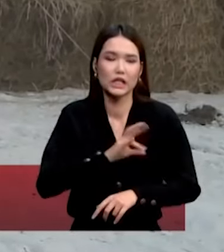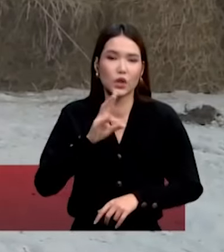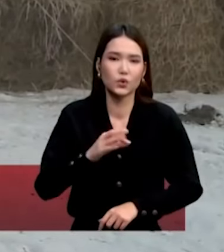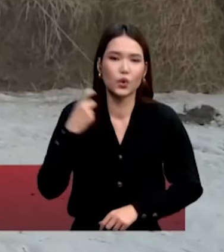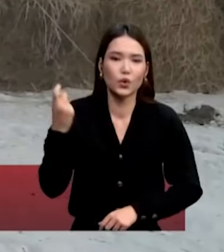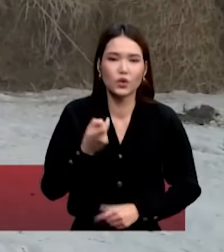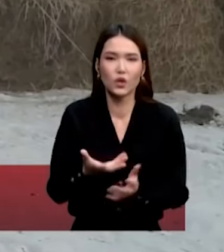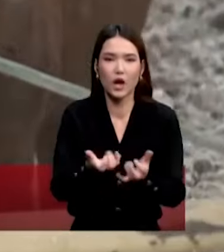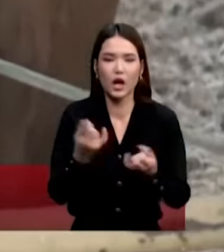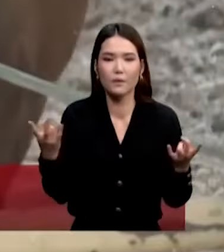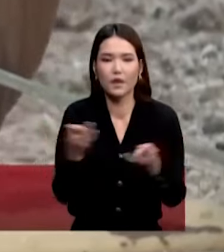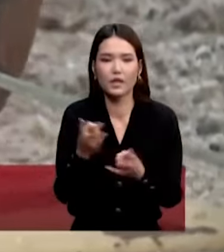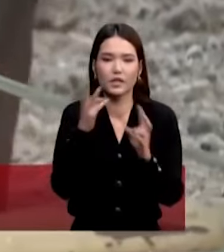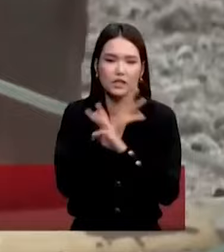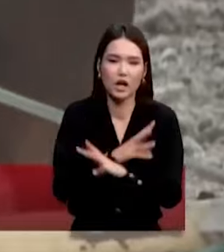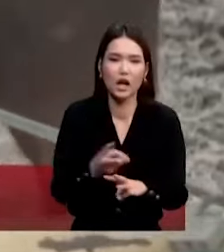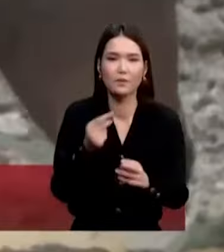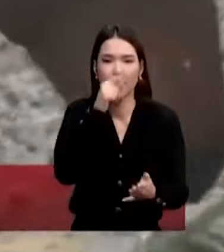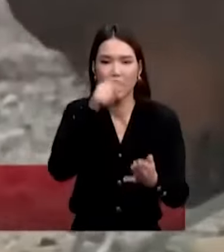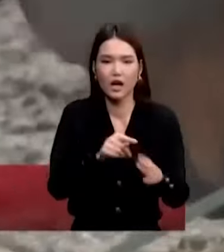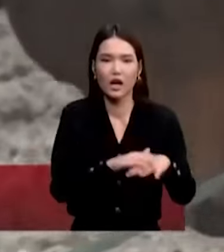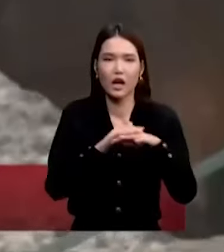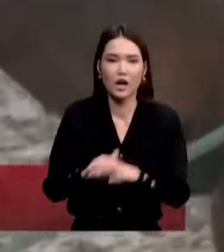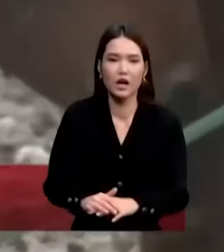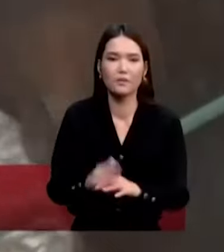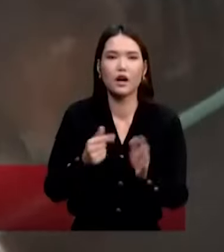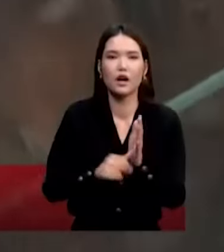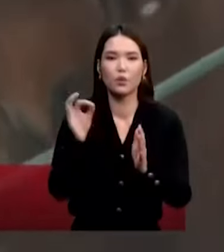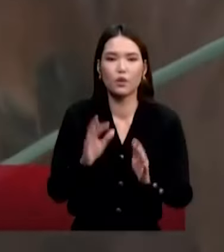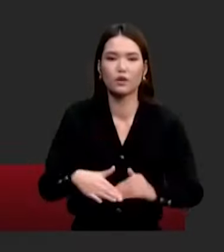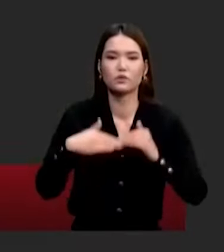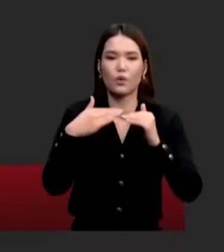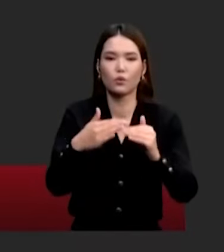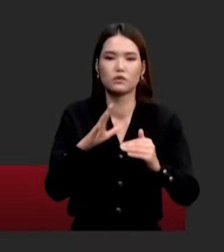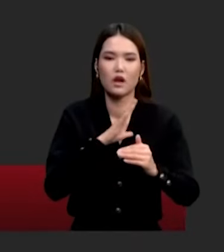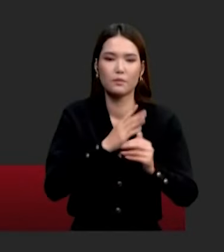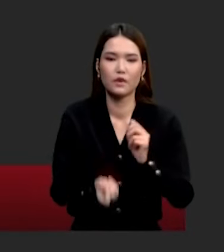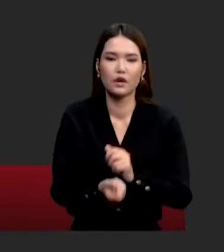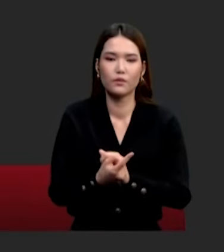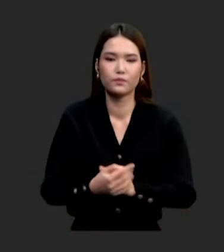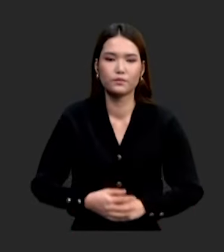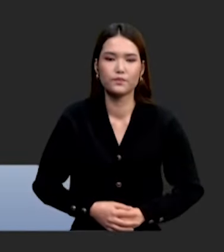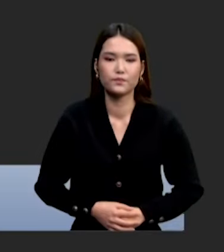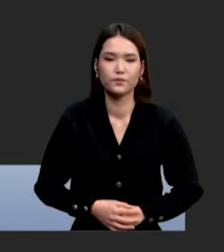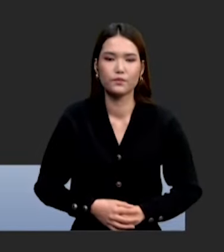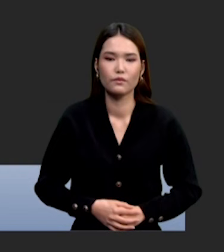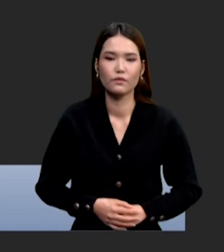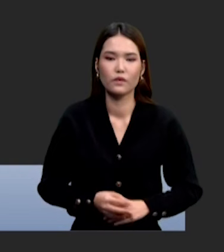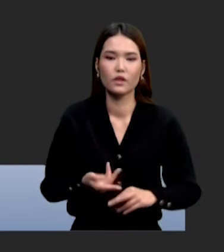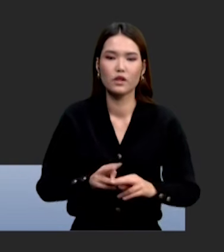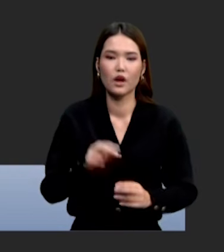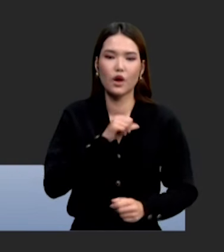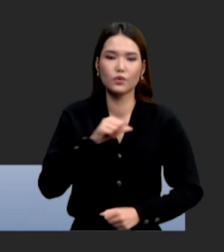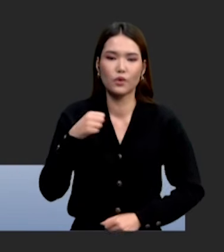алуы тиіс қаржы банктерге түскеннен кейін үстемақысы 6%-ға өскен. Графиктерін шошыдым, бұл мен үшін ай сайын төлеп